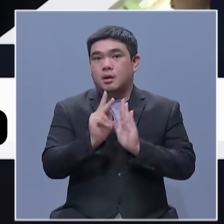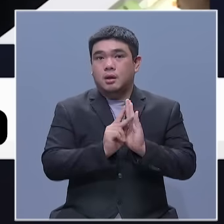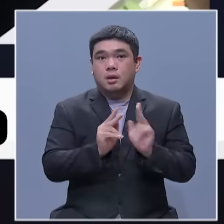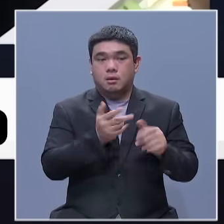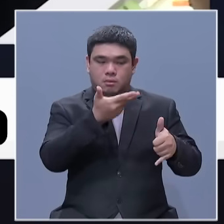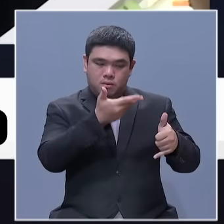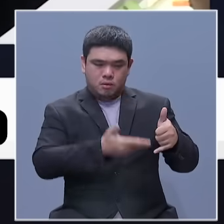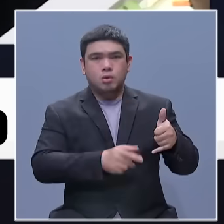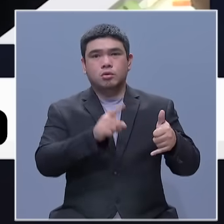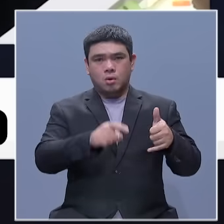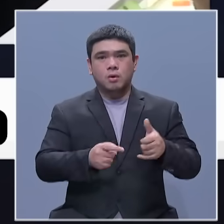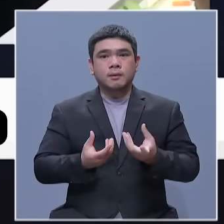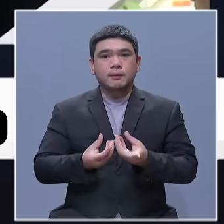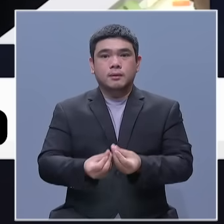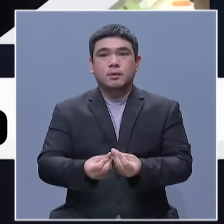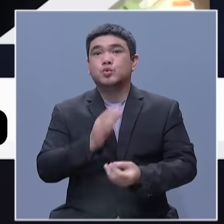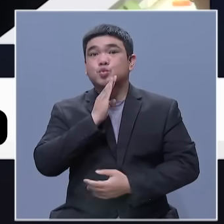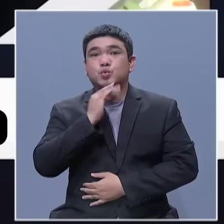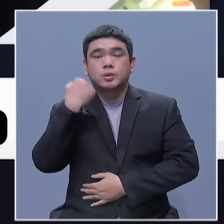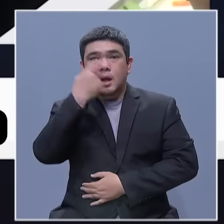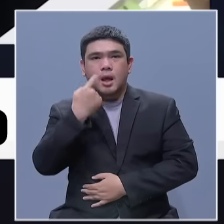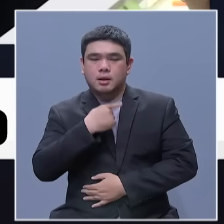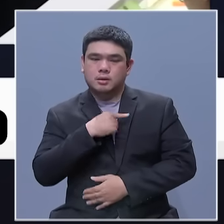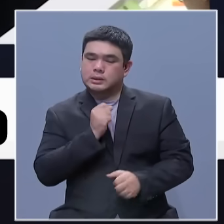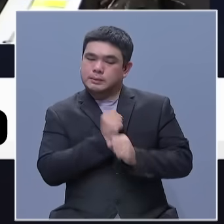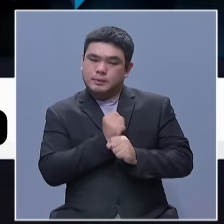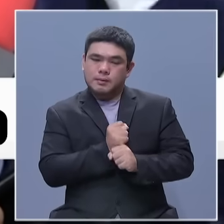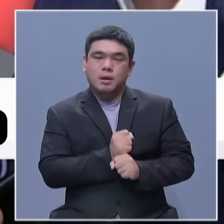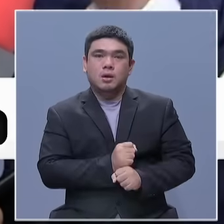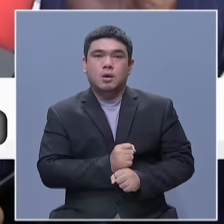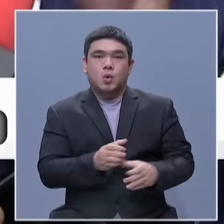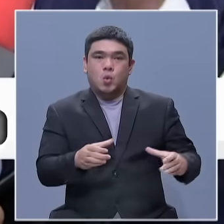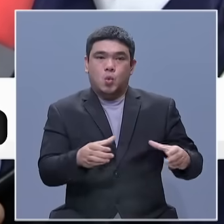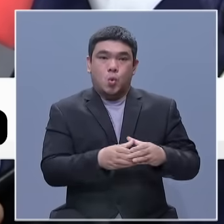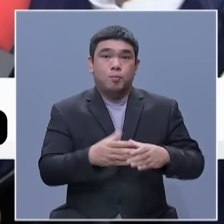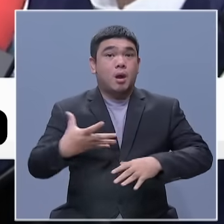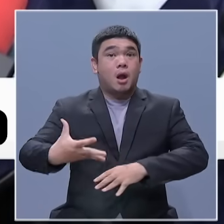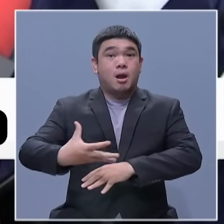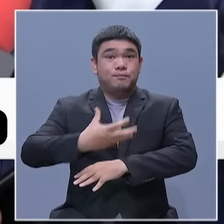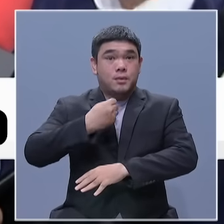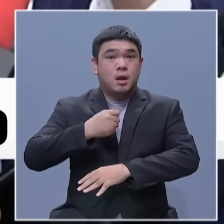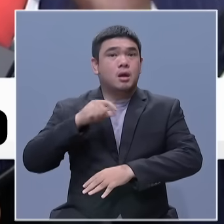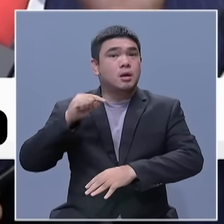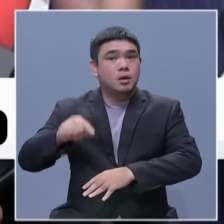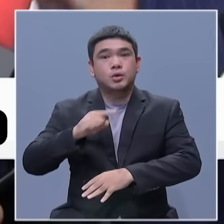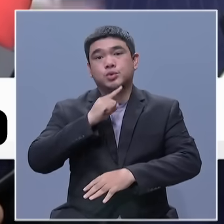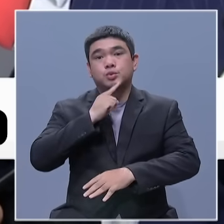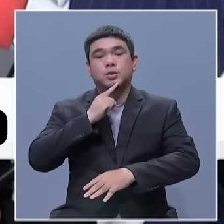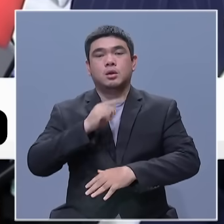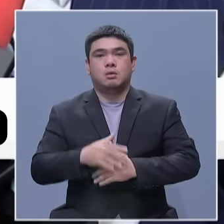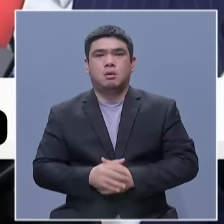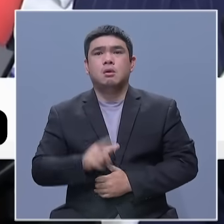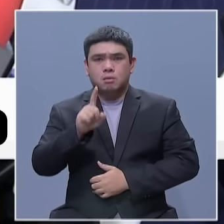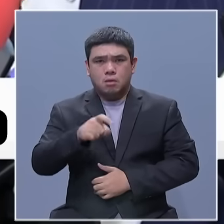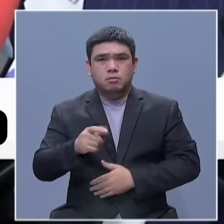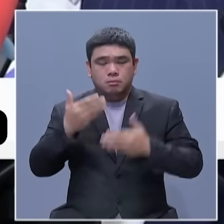รคต้องชัดเจนไม่เช่นนั้นกลุ่มคนเหล่านี้ก็จะกลายเป็นกลุ่มคนที่มีอำนาจมากในพรรคซึ่งจริงๆแล้วควรจะมี